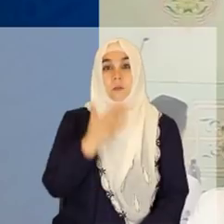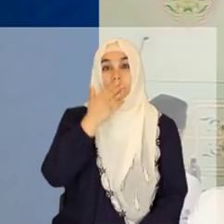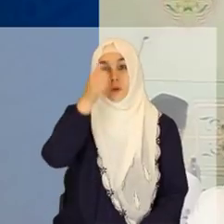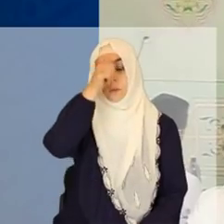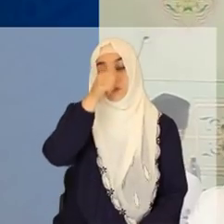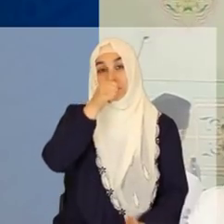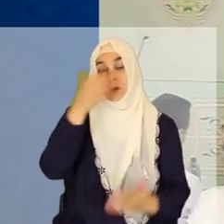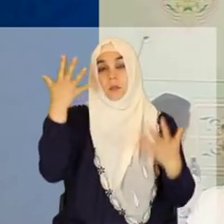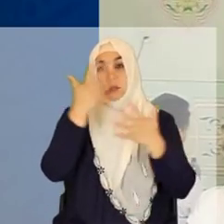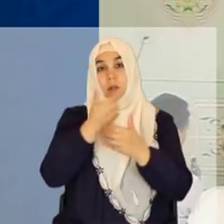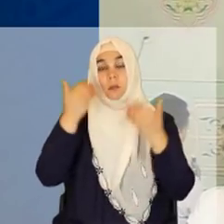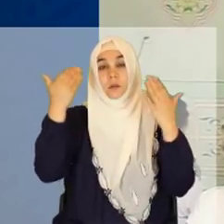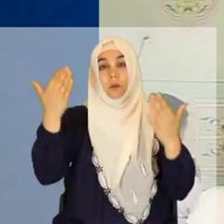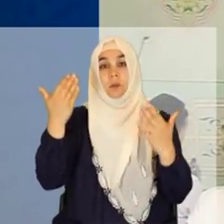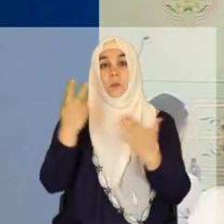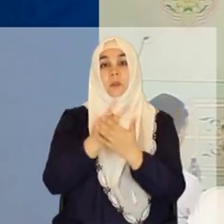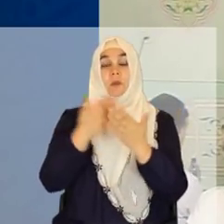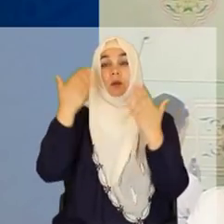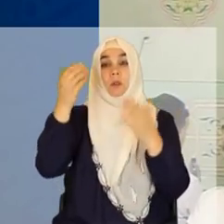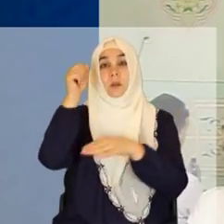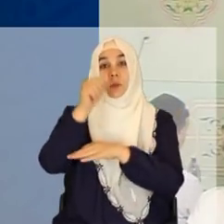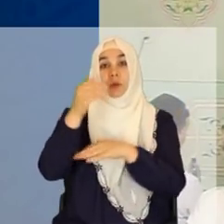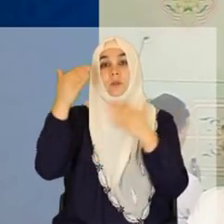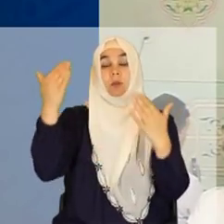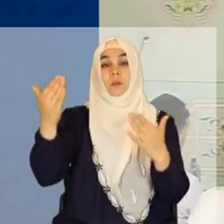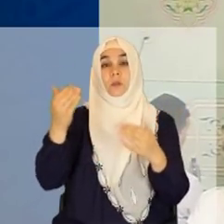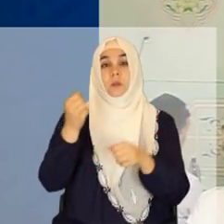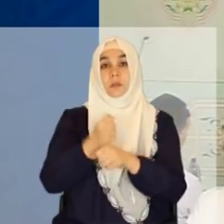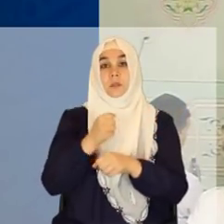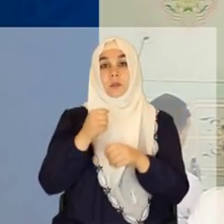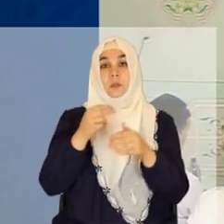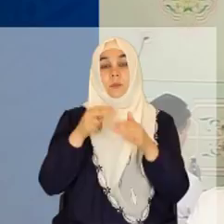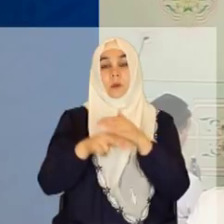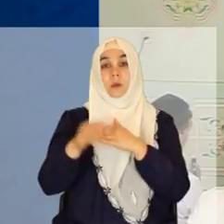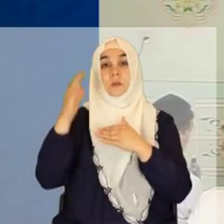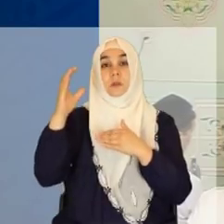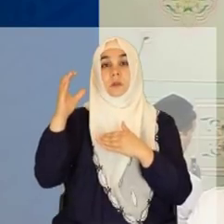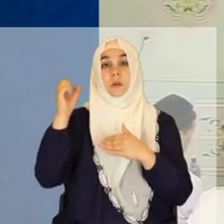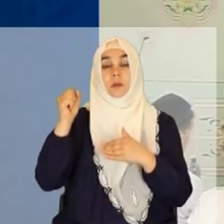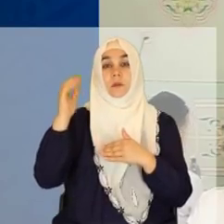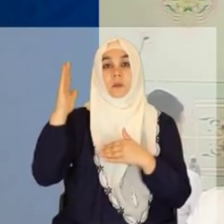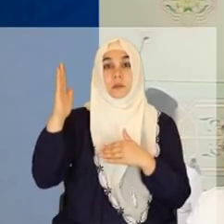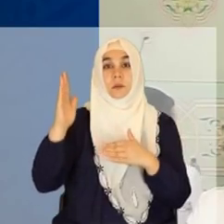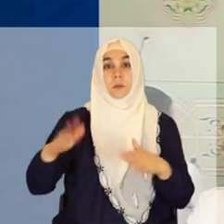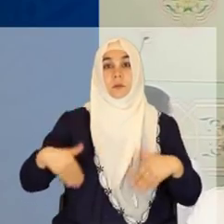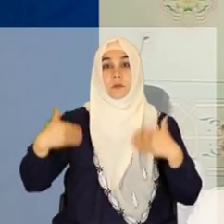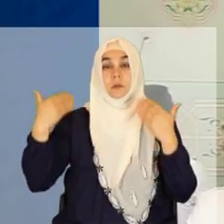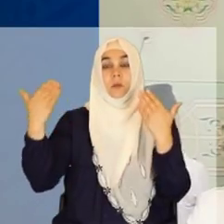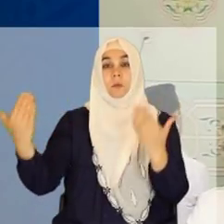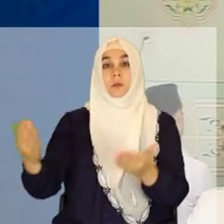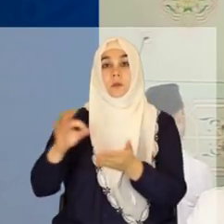Ramazon oyi kechalarini bedor bo'lib ibodat ila o'tkazmoqni bizlarga sunnat qilgan